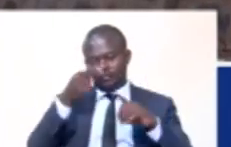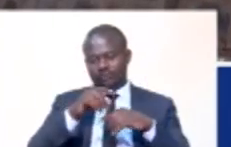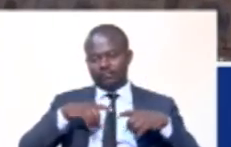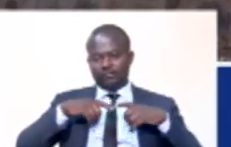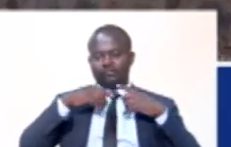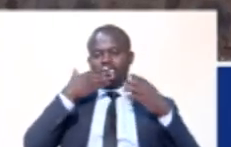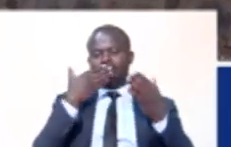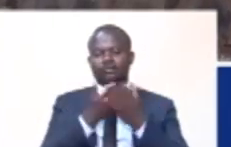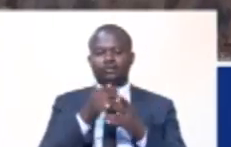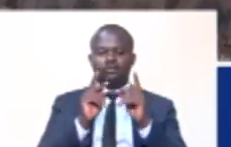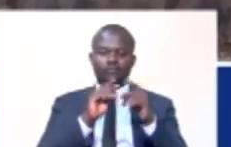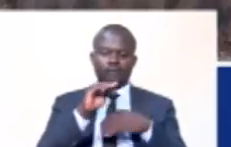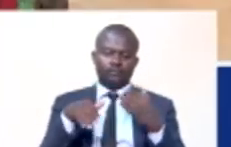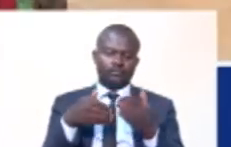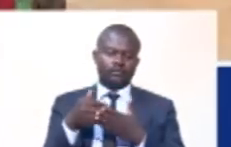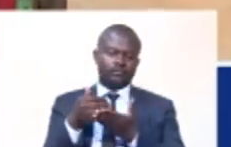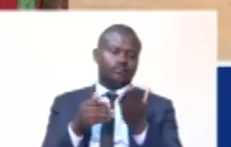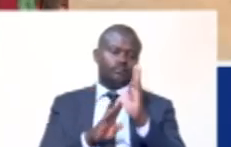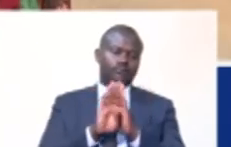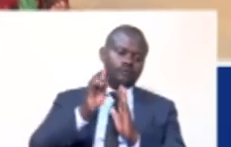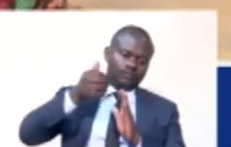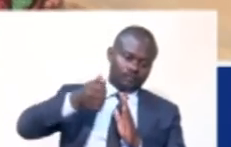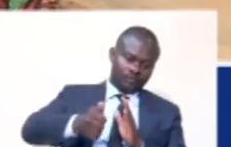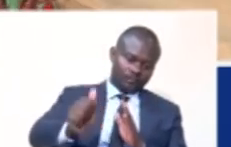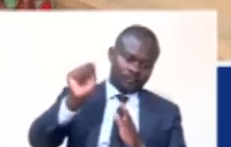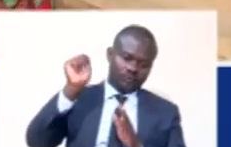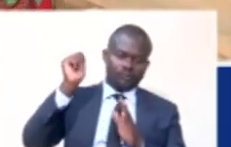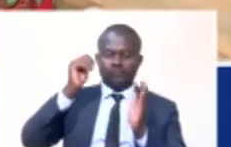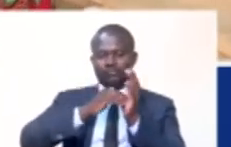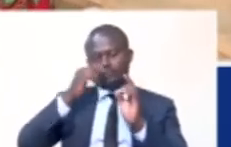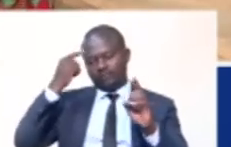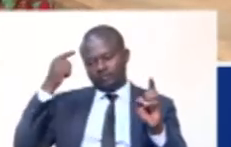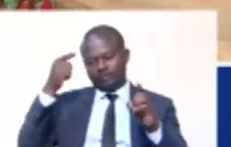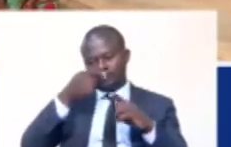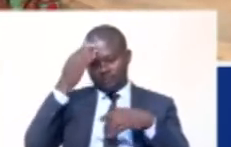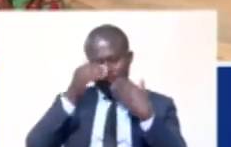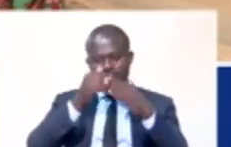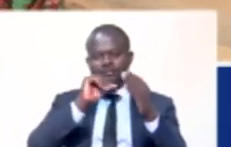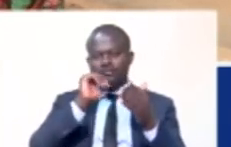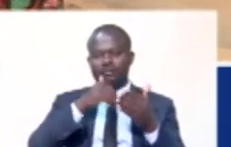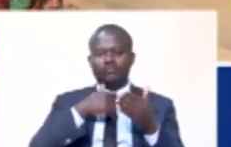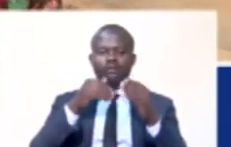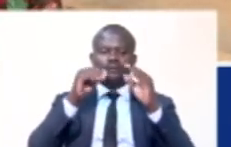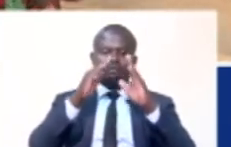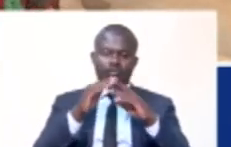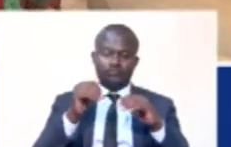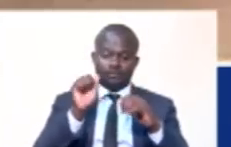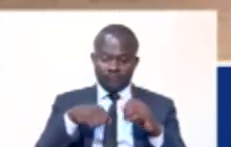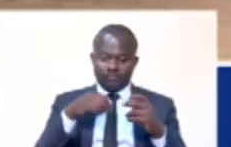imibereho myiza y'abaturage n'iterambere ryabo, hagamijwe kugira ngo abadafite amacumbi